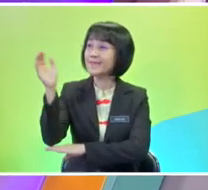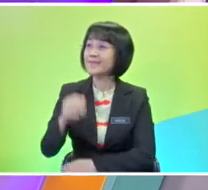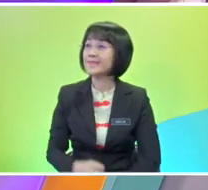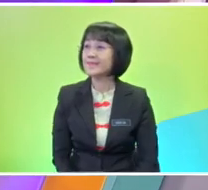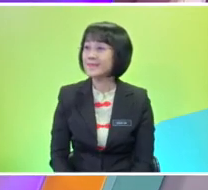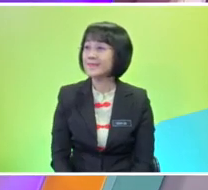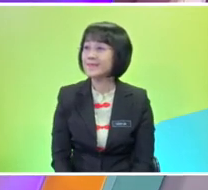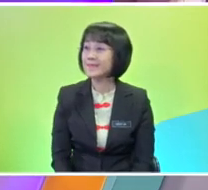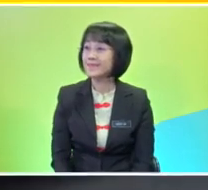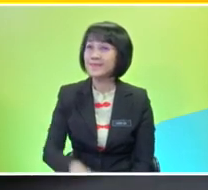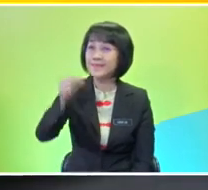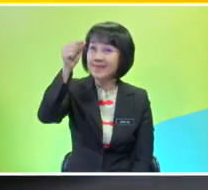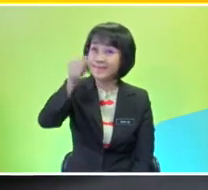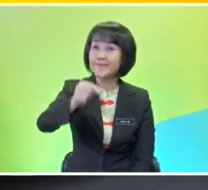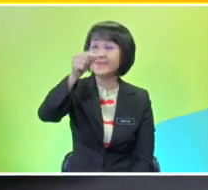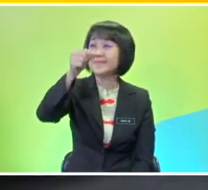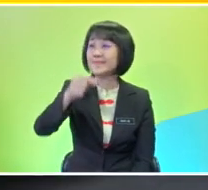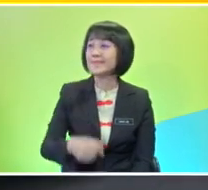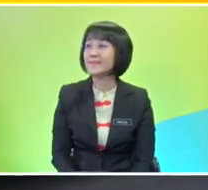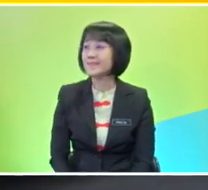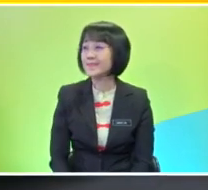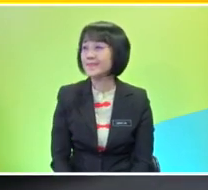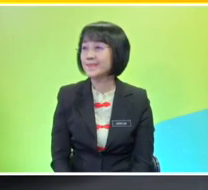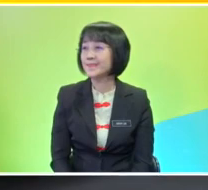Kita letak di tengah-tengah istana